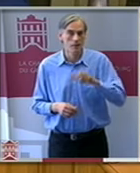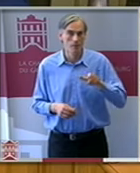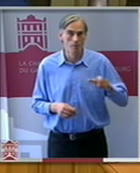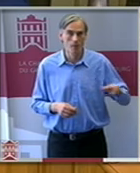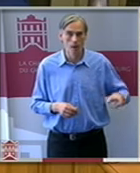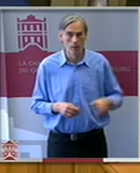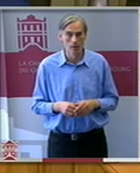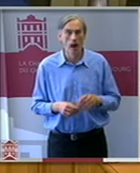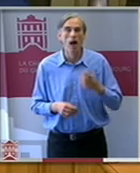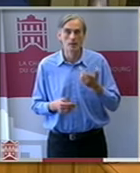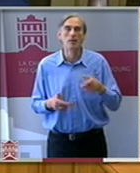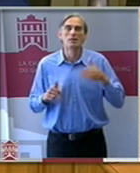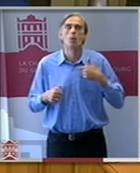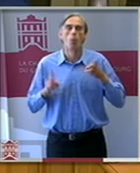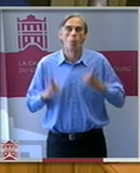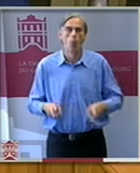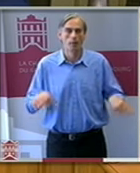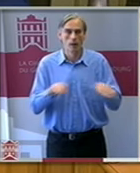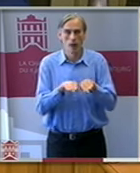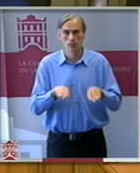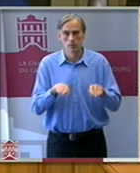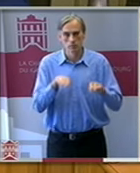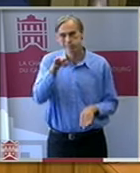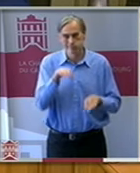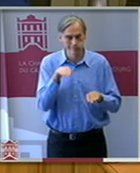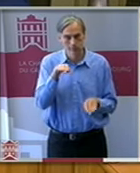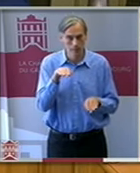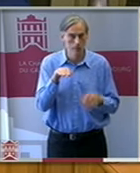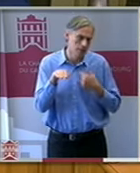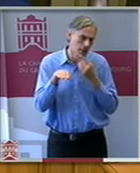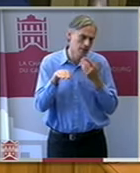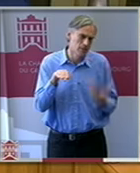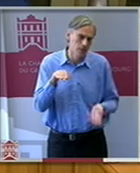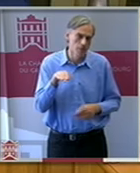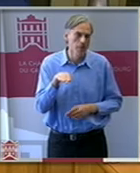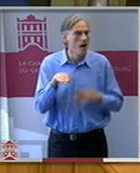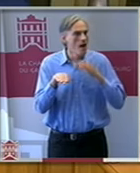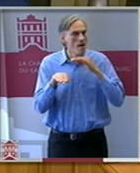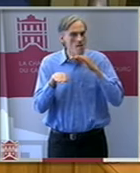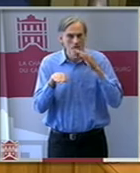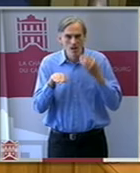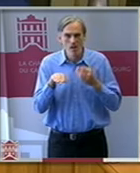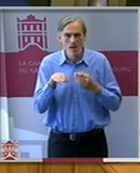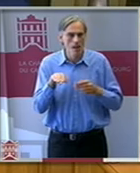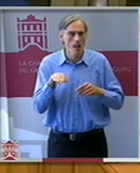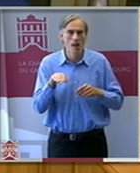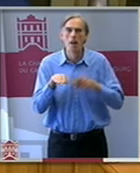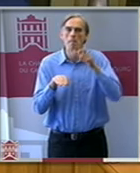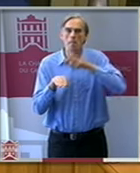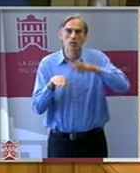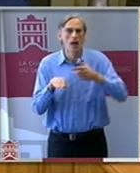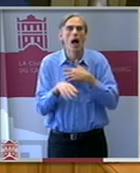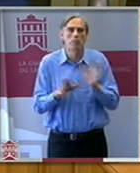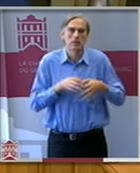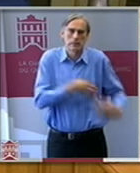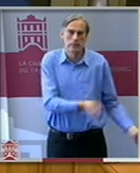Graf zu sagen, ganz wenig Menschen haben ganz viele Menschen haben ganz wenig. Auf der Welt und auch innerhalb